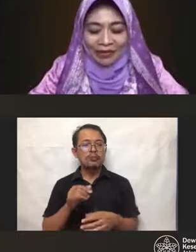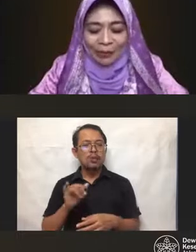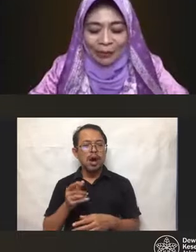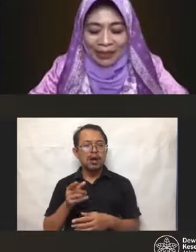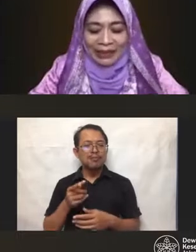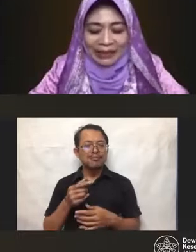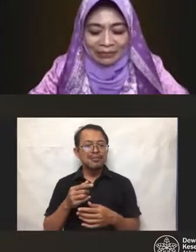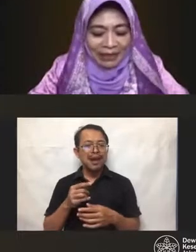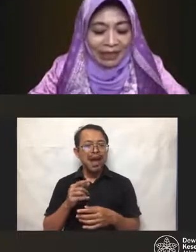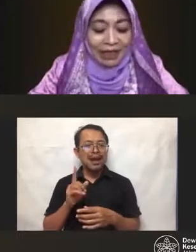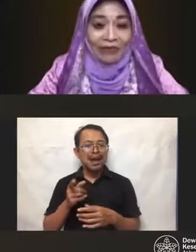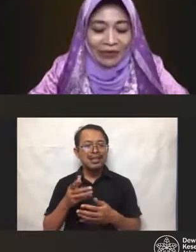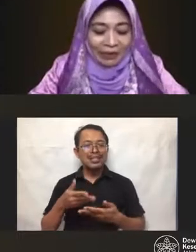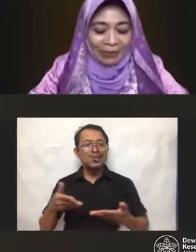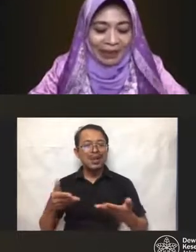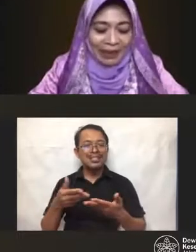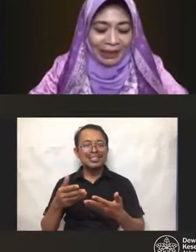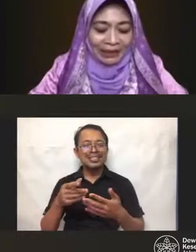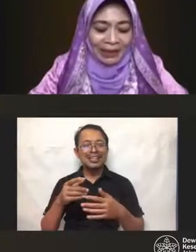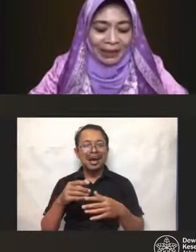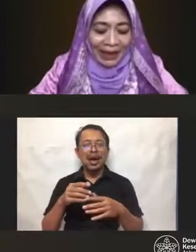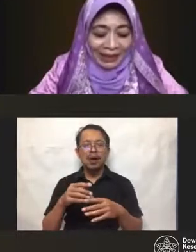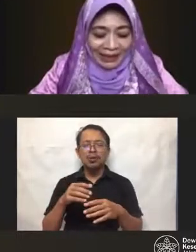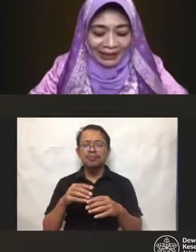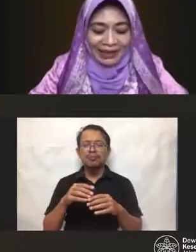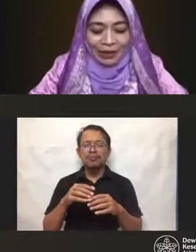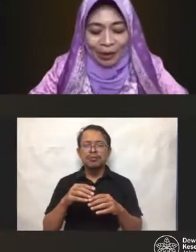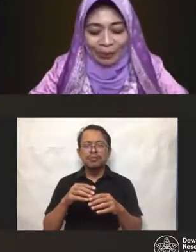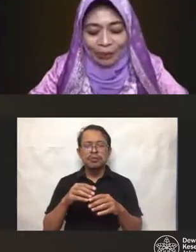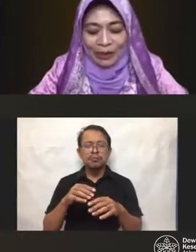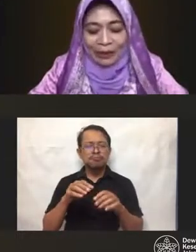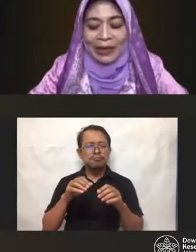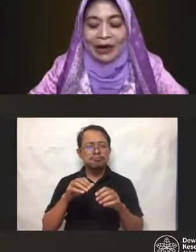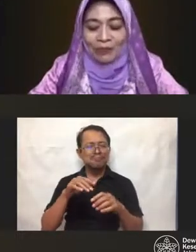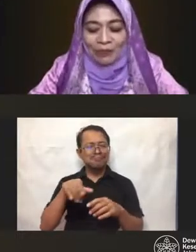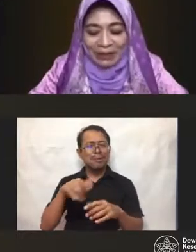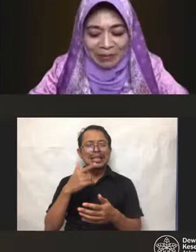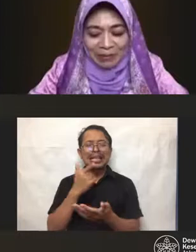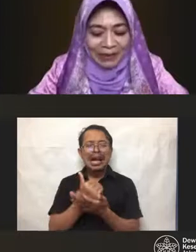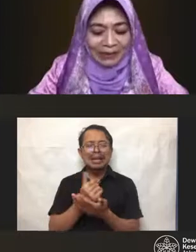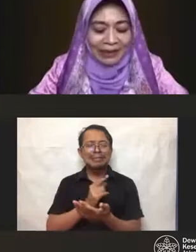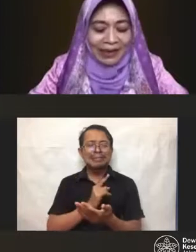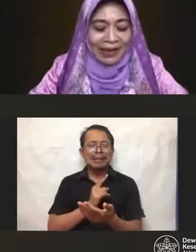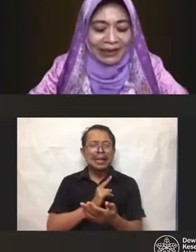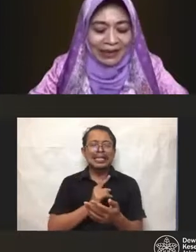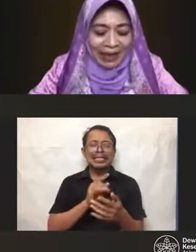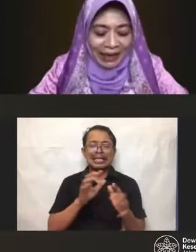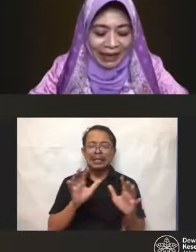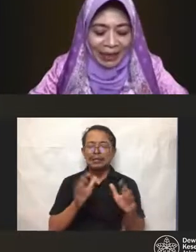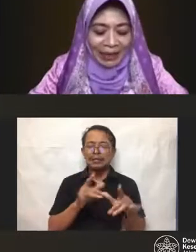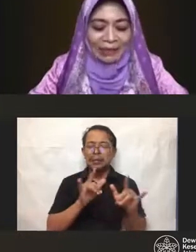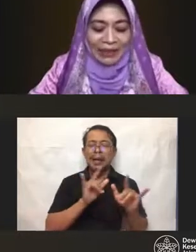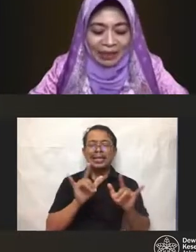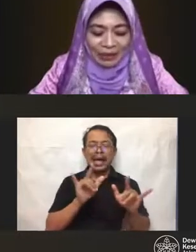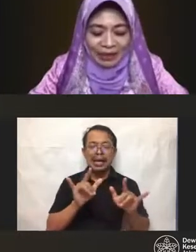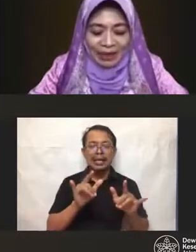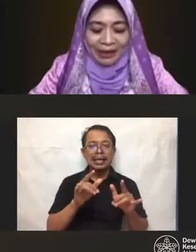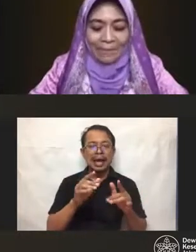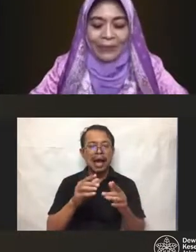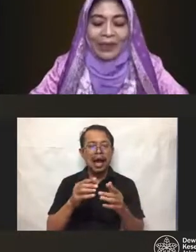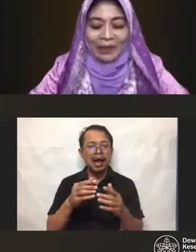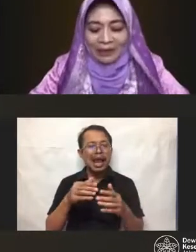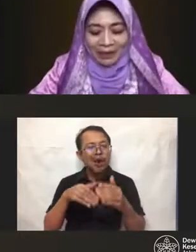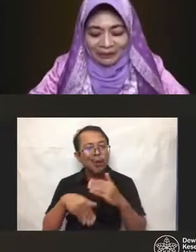terjadi fenomena diseminasi konflik kepentingan elit ya di ruang publik melalui persebaran narasi keagamaan di media